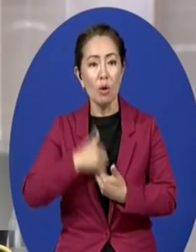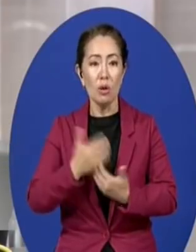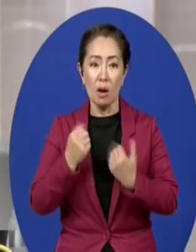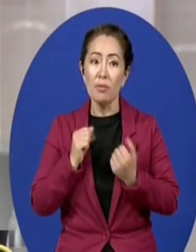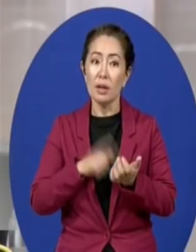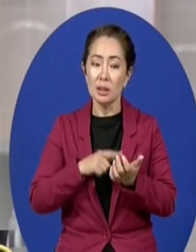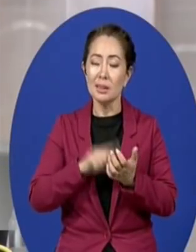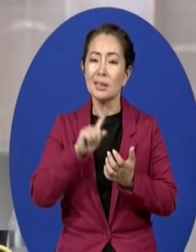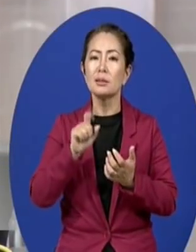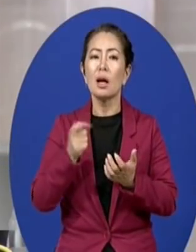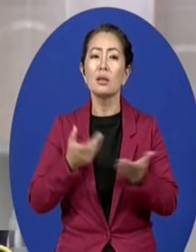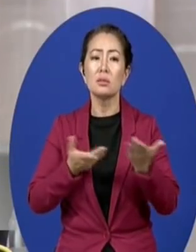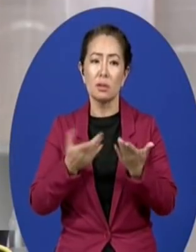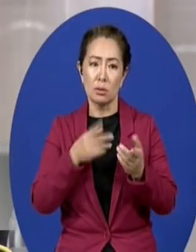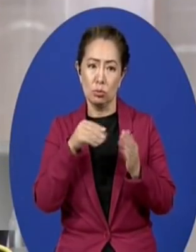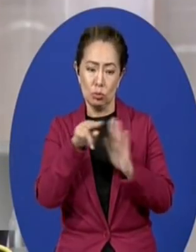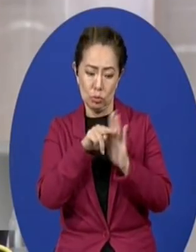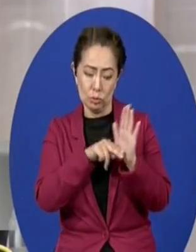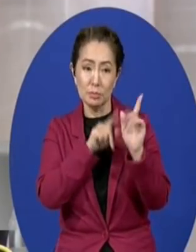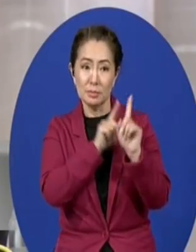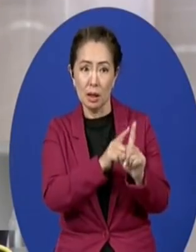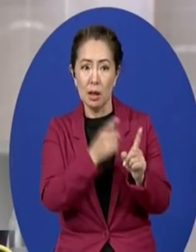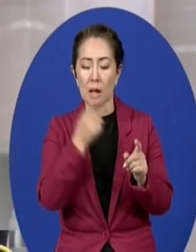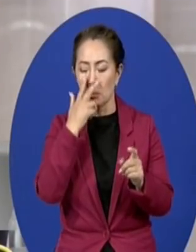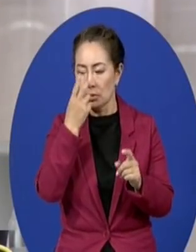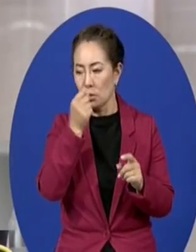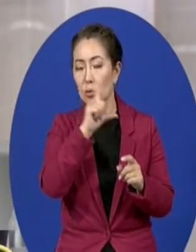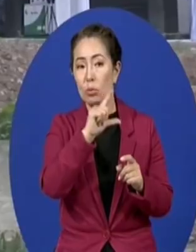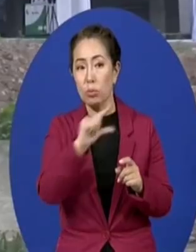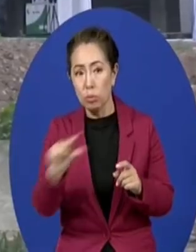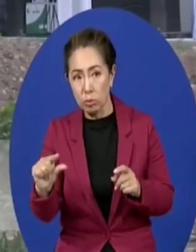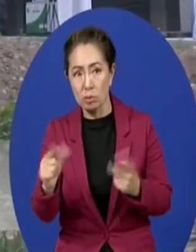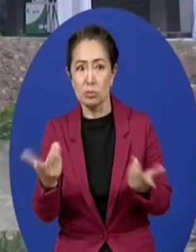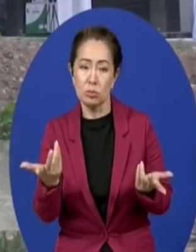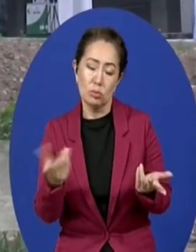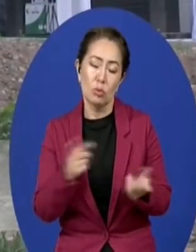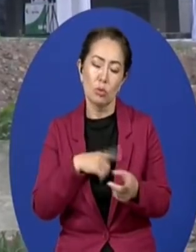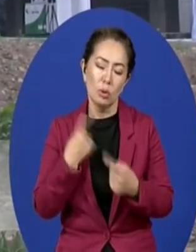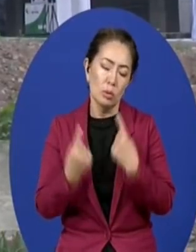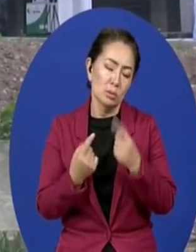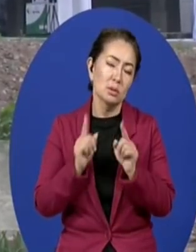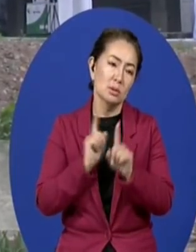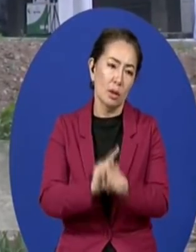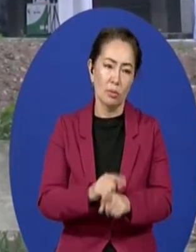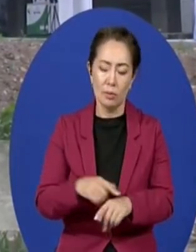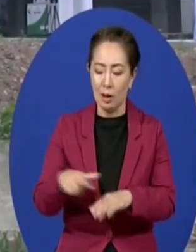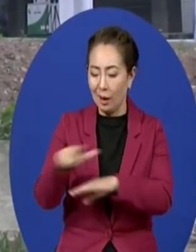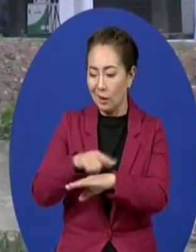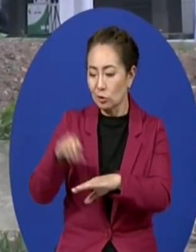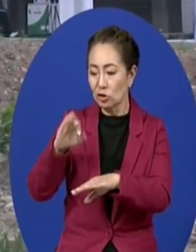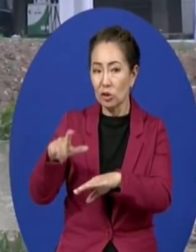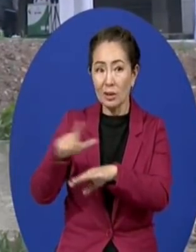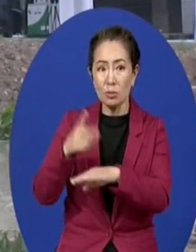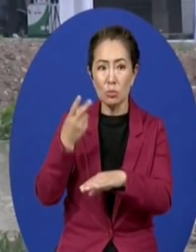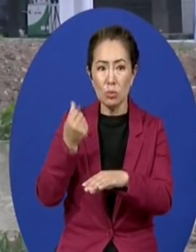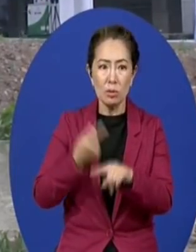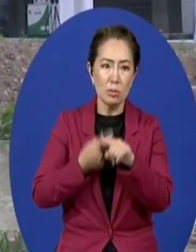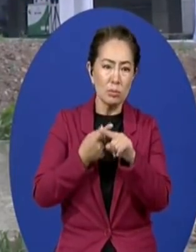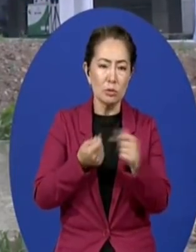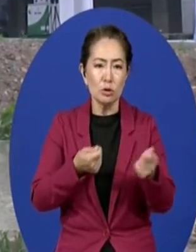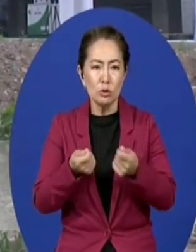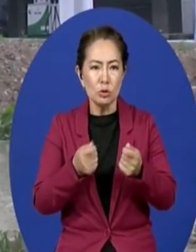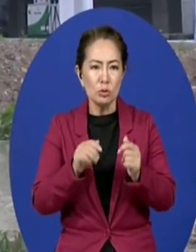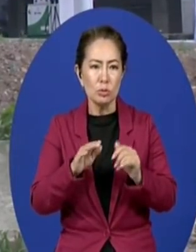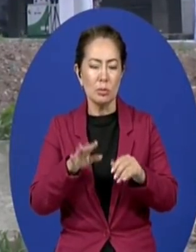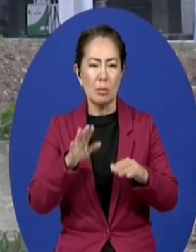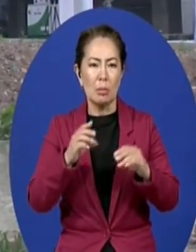Энэ бол зах зээлийн зарчим. За бид буух үед нь бол буугаад явдаг өсөлтөөрөө. Харин ашигт матмал газрын тосны газраас үнийн хэлбэлцлийг зохицуулж